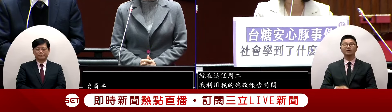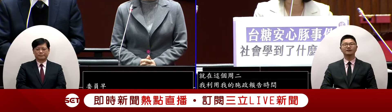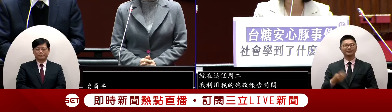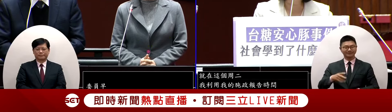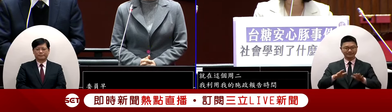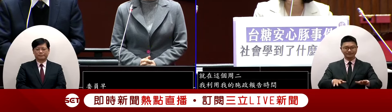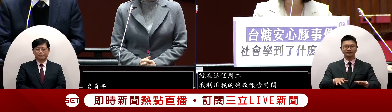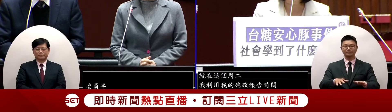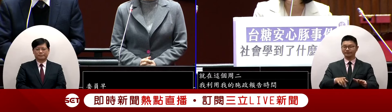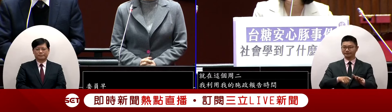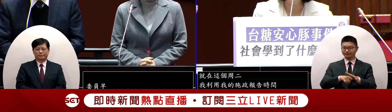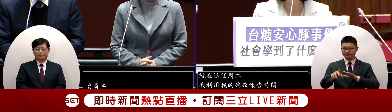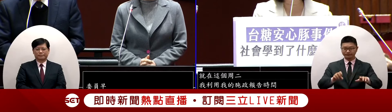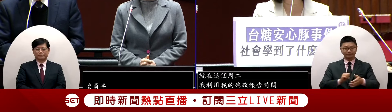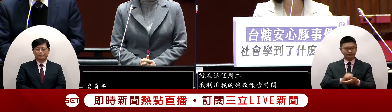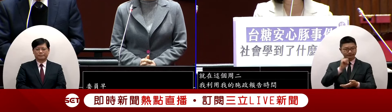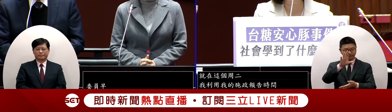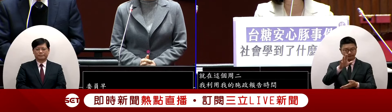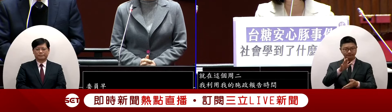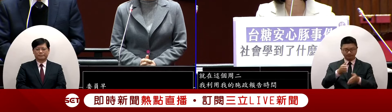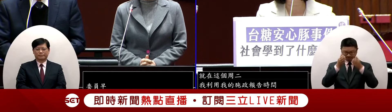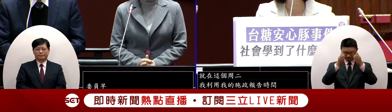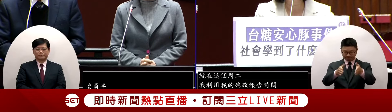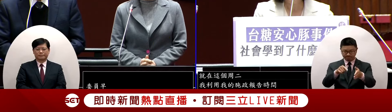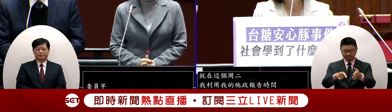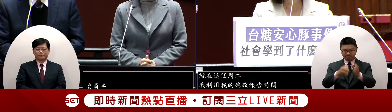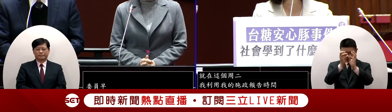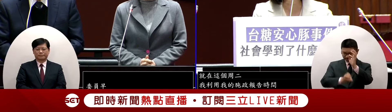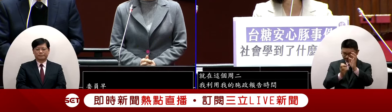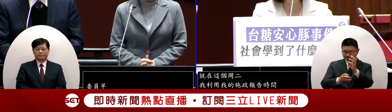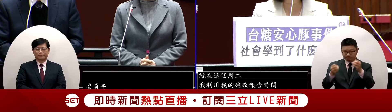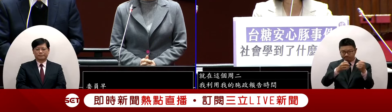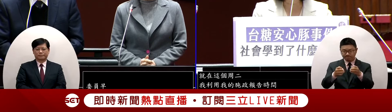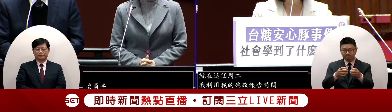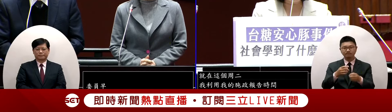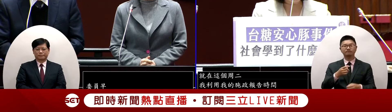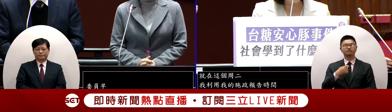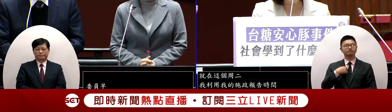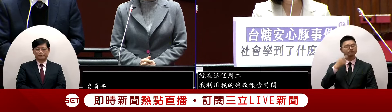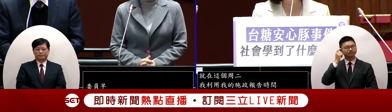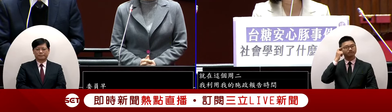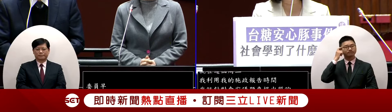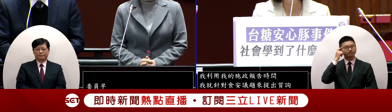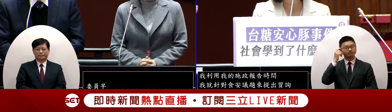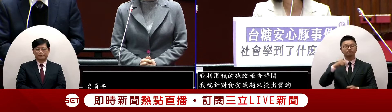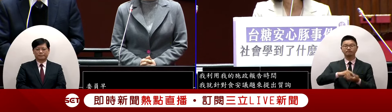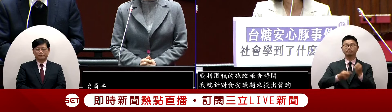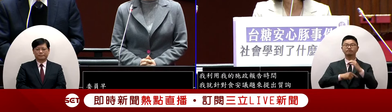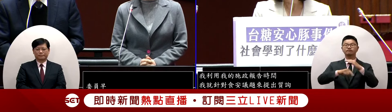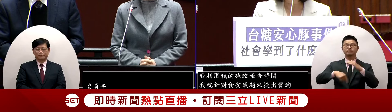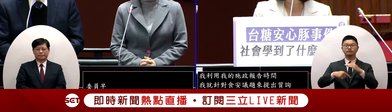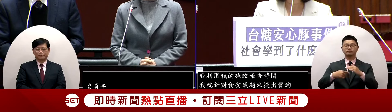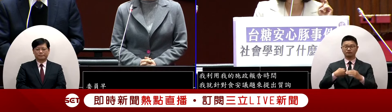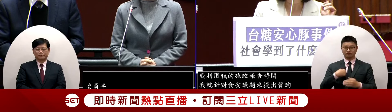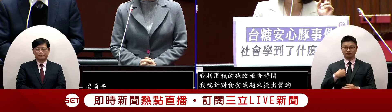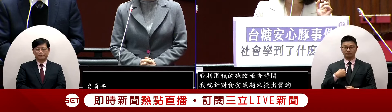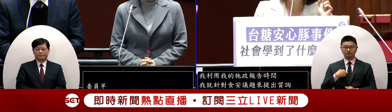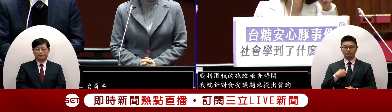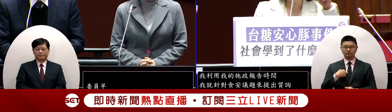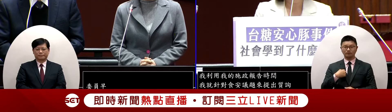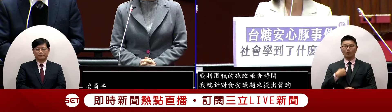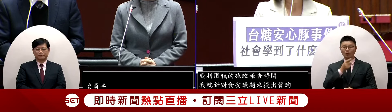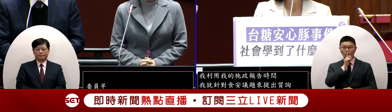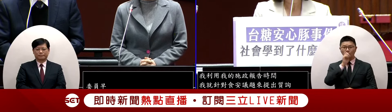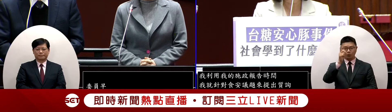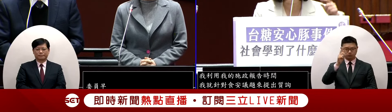天的食安专报可以更进一步的来聚焦跟探讨，但同时吴思瑶也是立法院